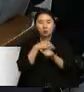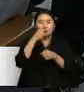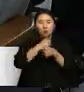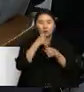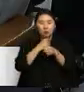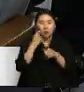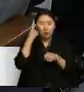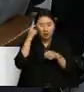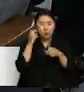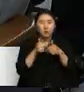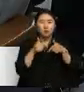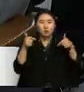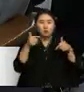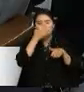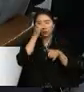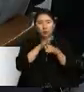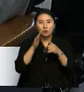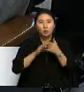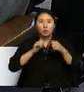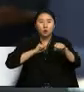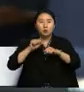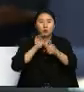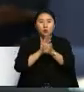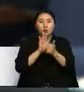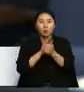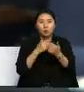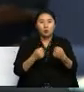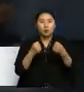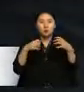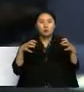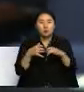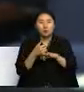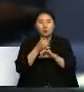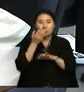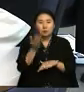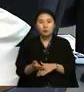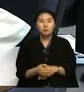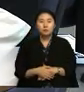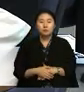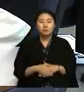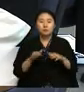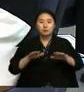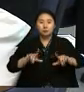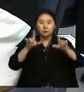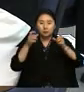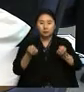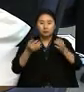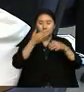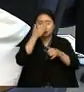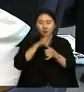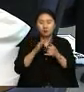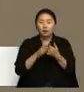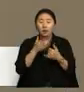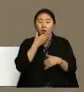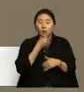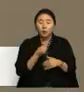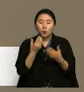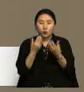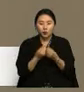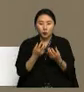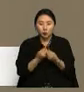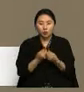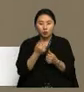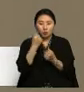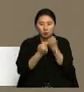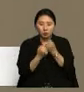인식 확산 청소년 활동 지원을 위한 공동 협력을 약속했습니다 이날 행사는 청소년 행복 주관절의 취지